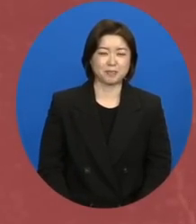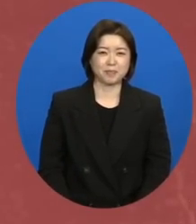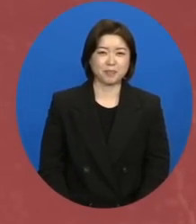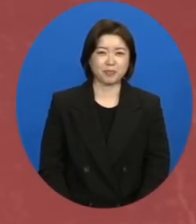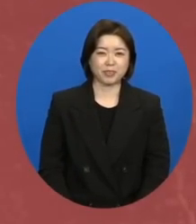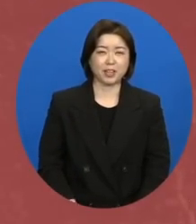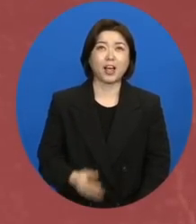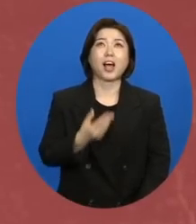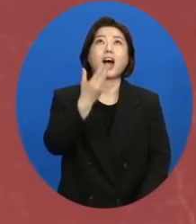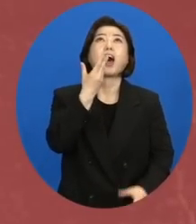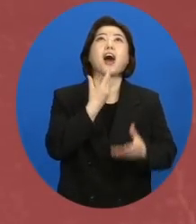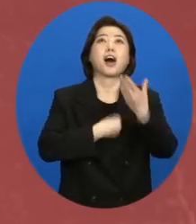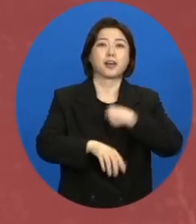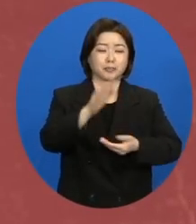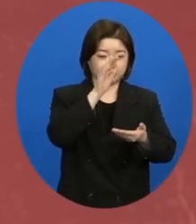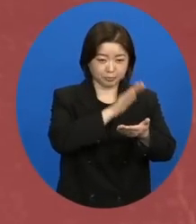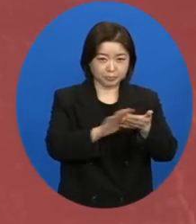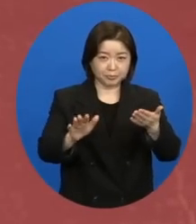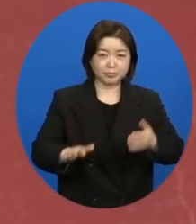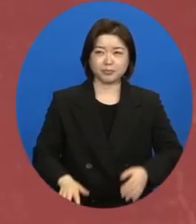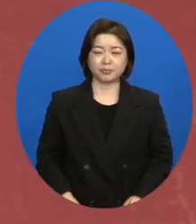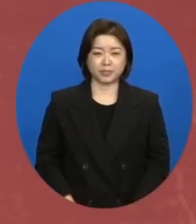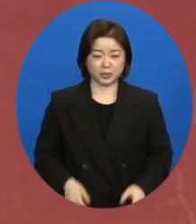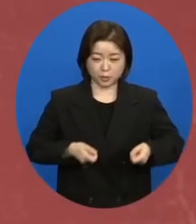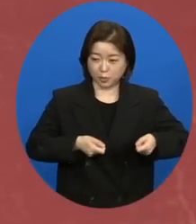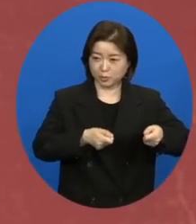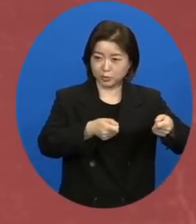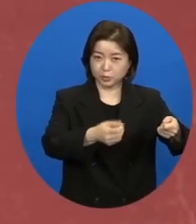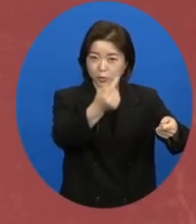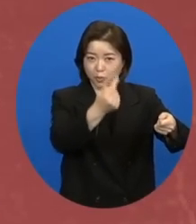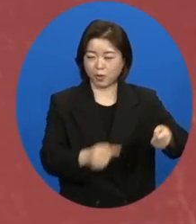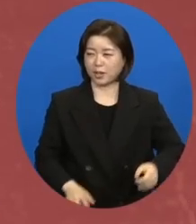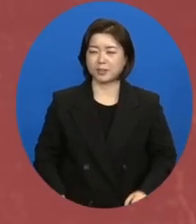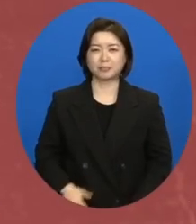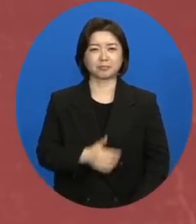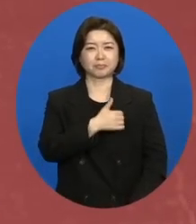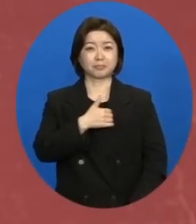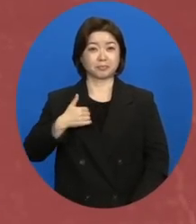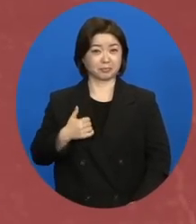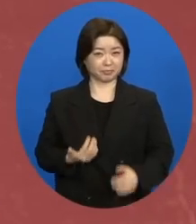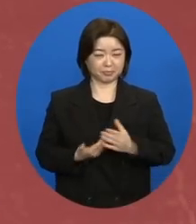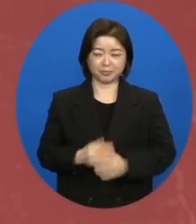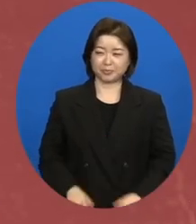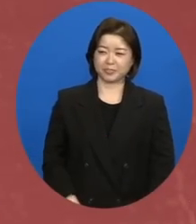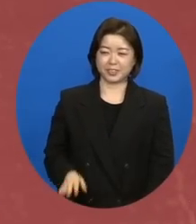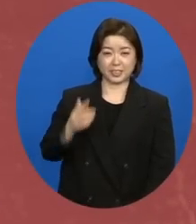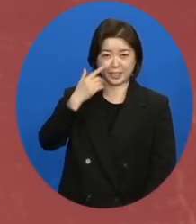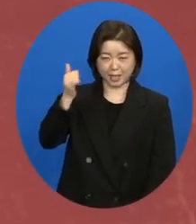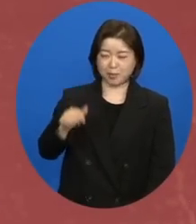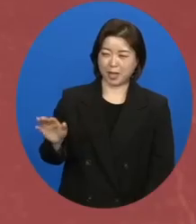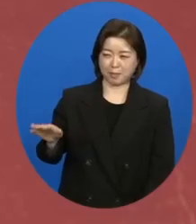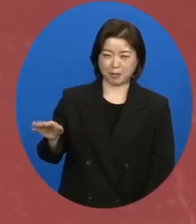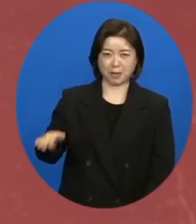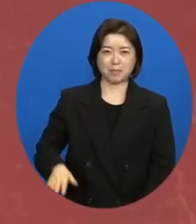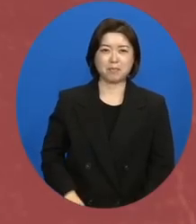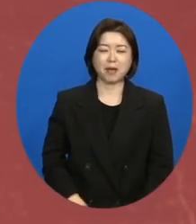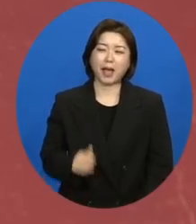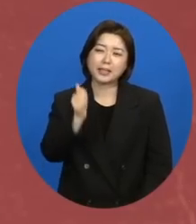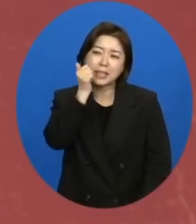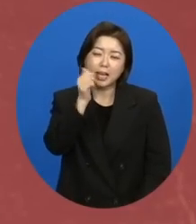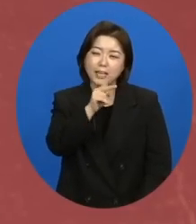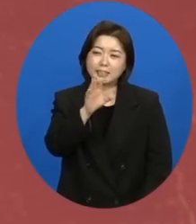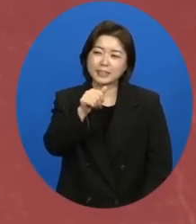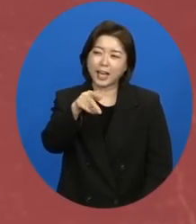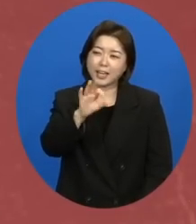그리고 다 마신 다음에 조금 이따 또 오길래 약간 자신감이 생겨서 우리 아버님 보고 아빠 양갱 하나 먹어도